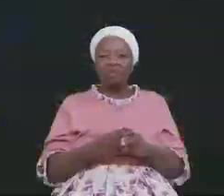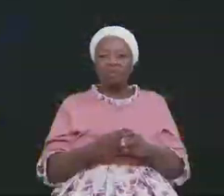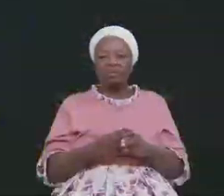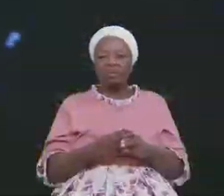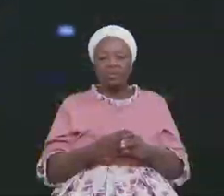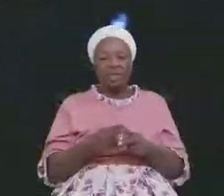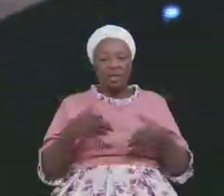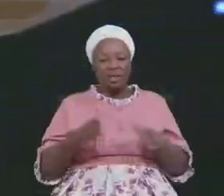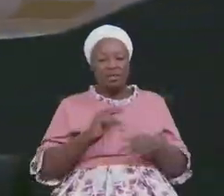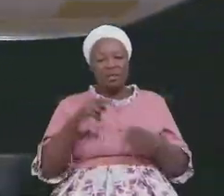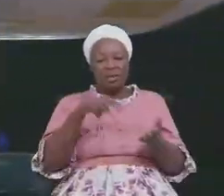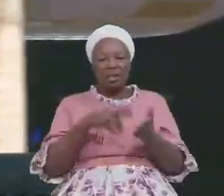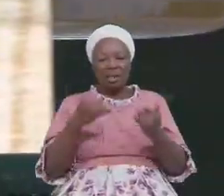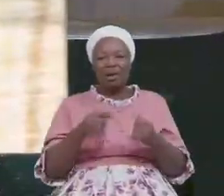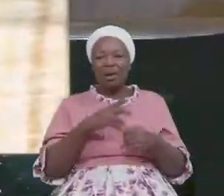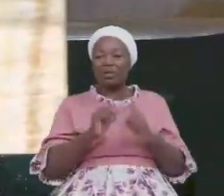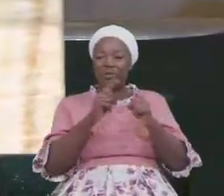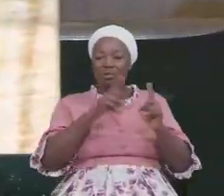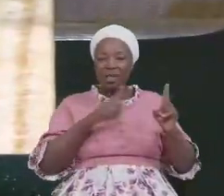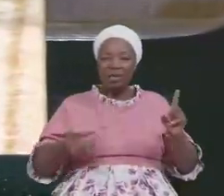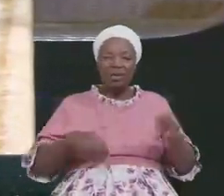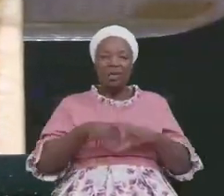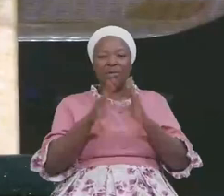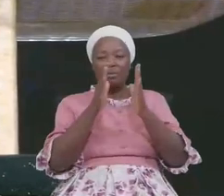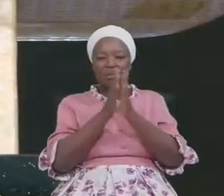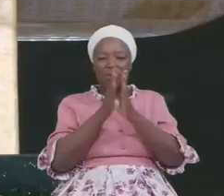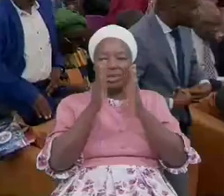Levons-nous maintenant et parlons à Dieu dans la prière.